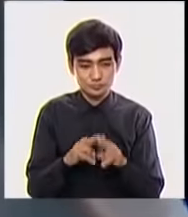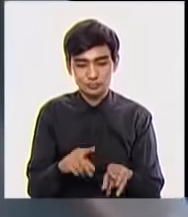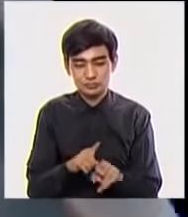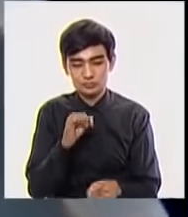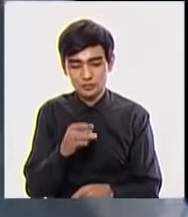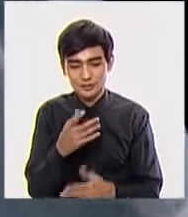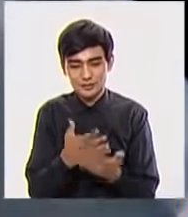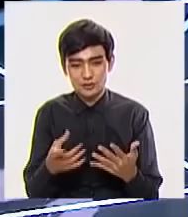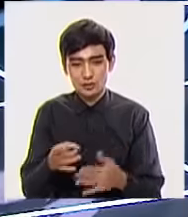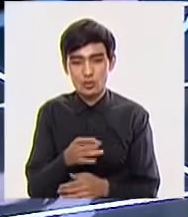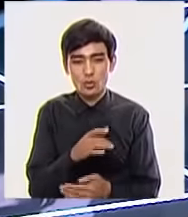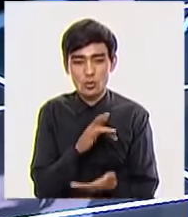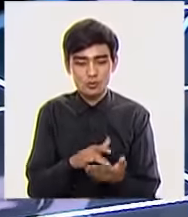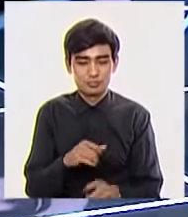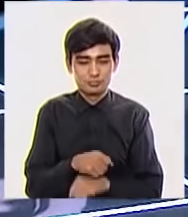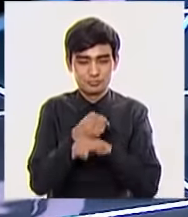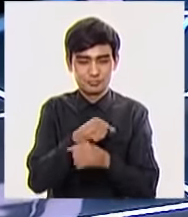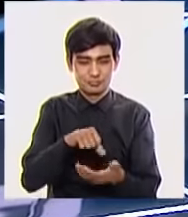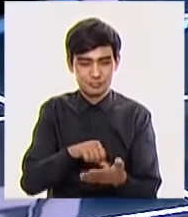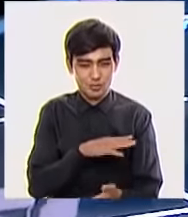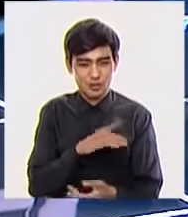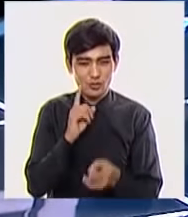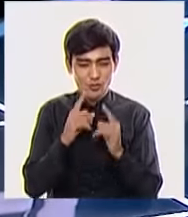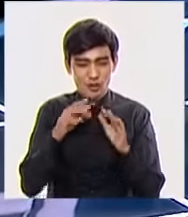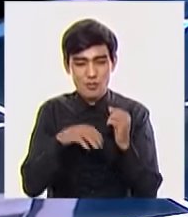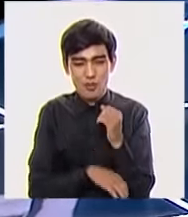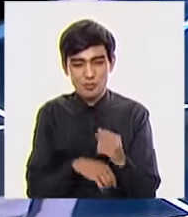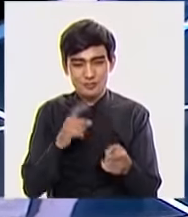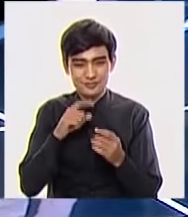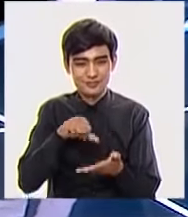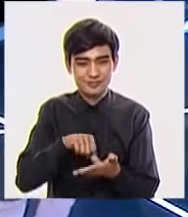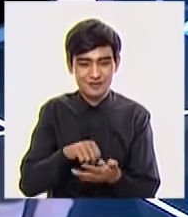В нескольких городах прошли несанкционированные акции и собрания. Последняя